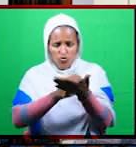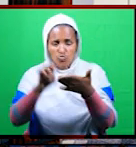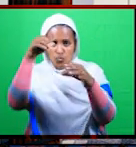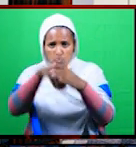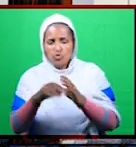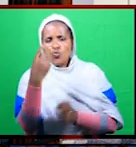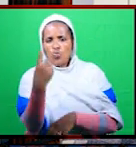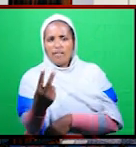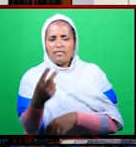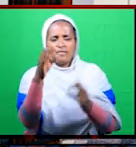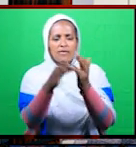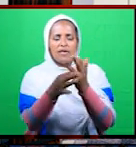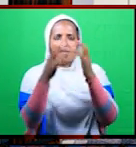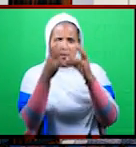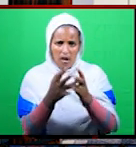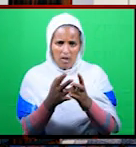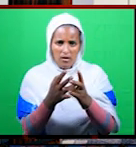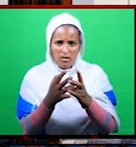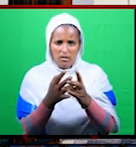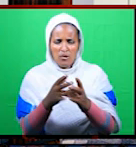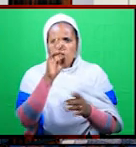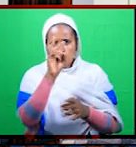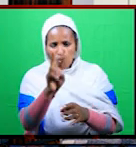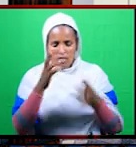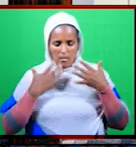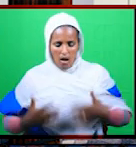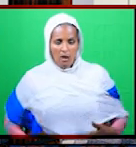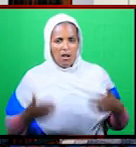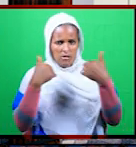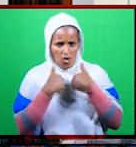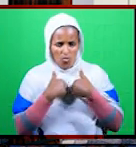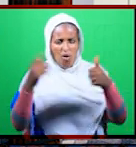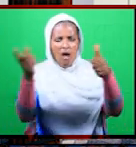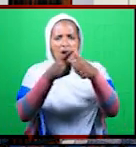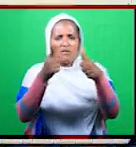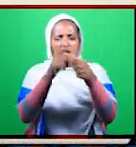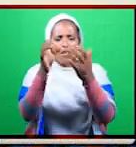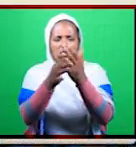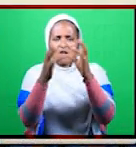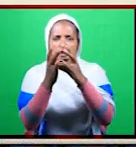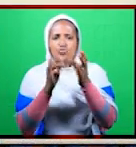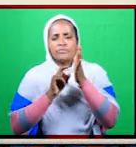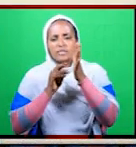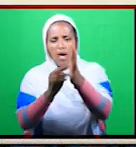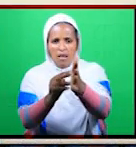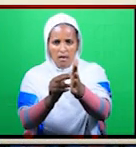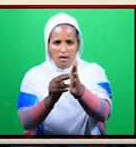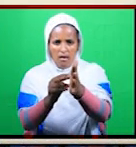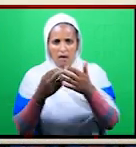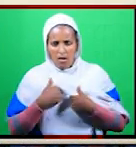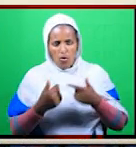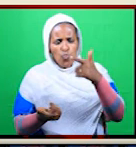በመጽሐፍ ቅዱስ ሁለት የትዳር ሁለት አካላት አሉ ማለት፣ አንደኛ ትዳራቸው አራያ